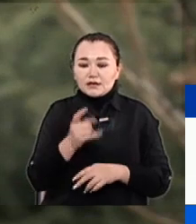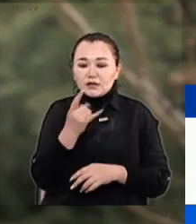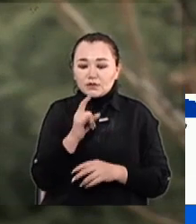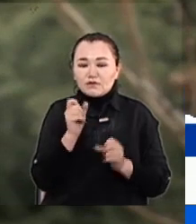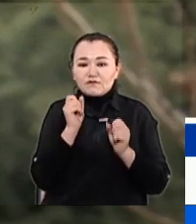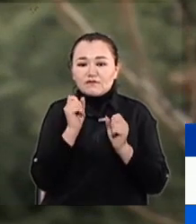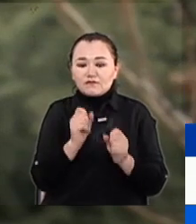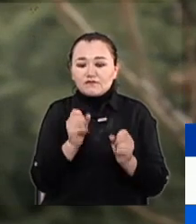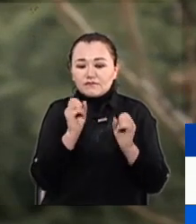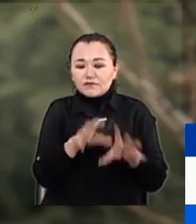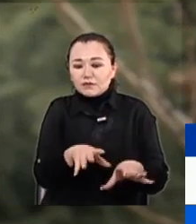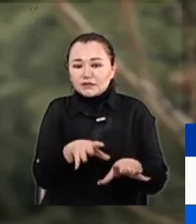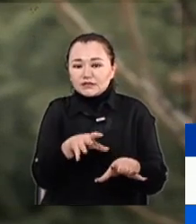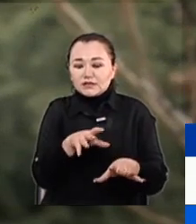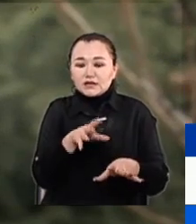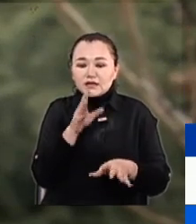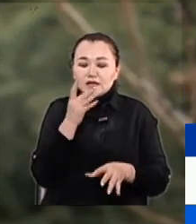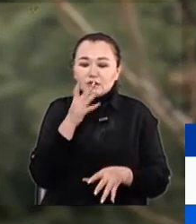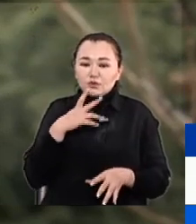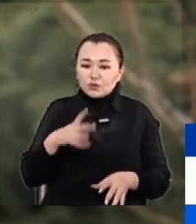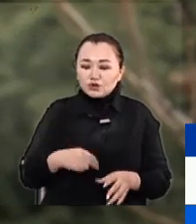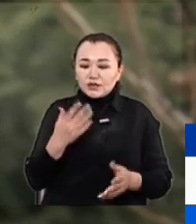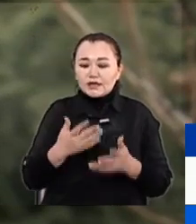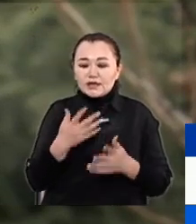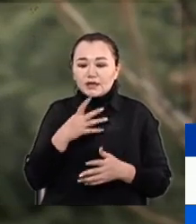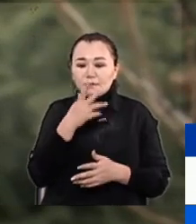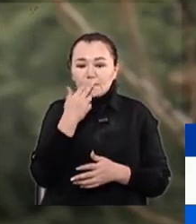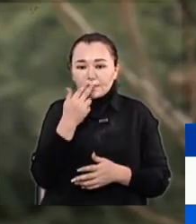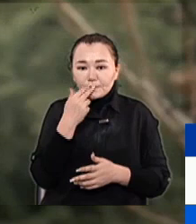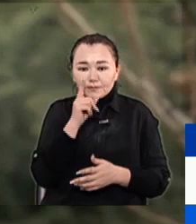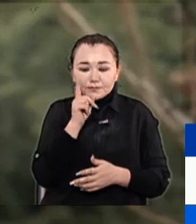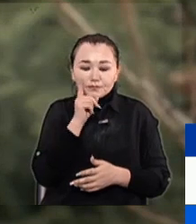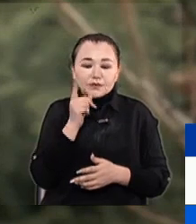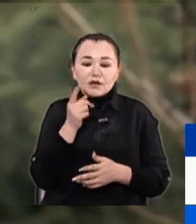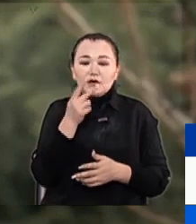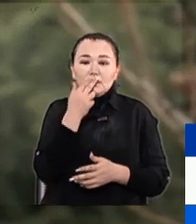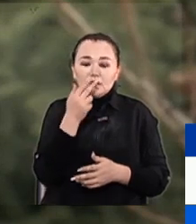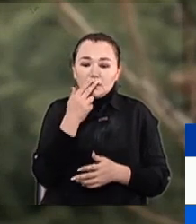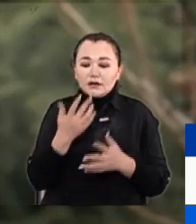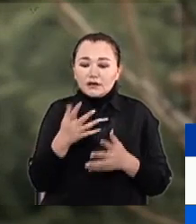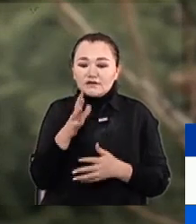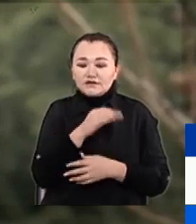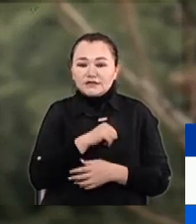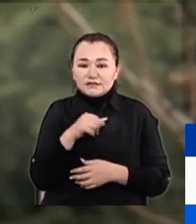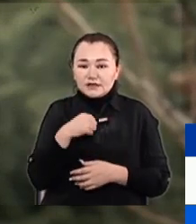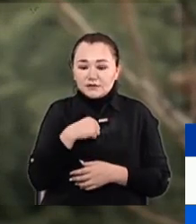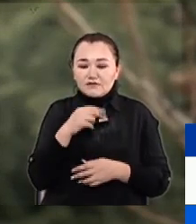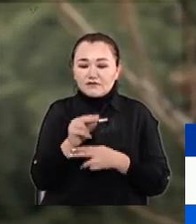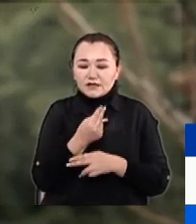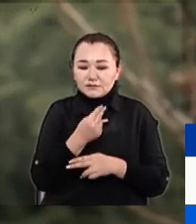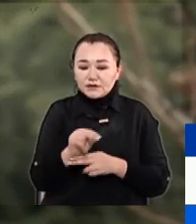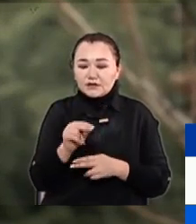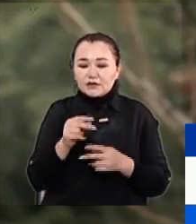баланы тастап кеткен қыз болама, ол жас өспірім болама, жеткіншек болама, соның өзінің де